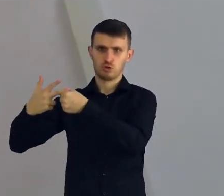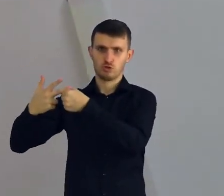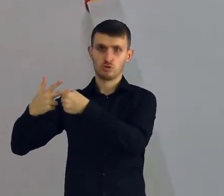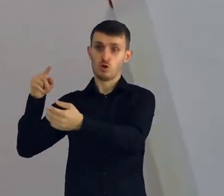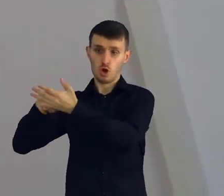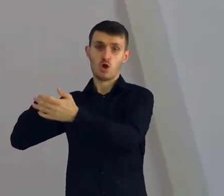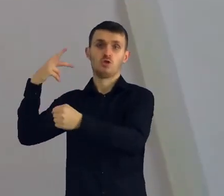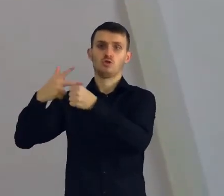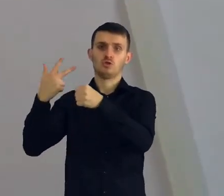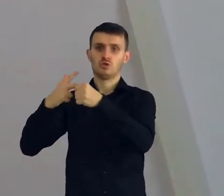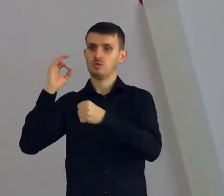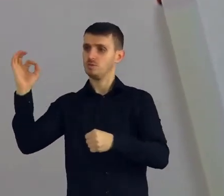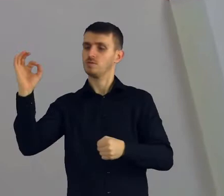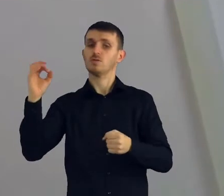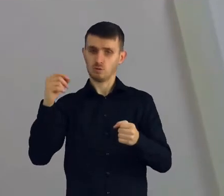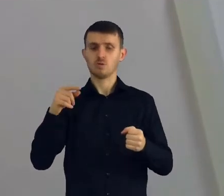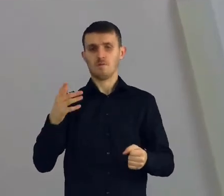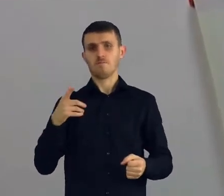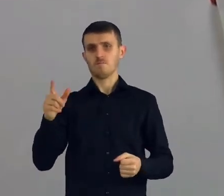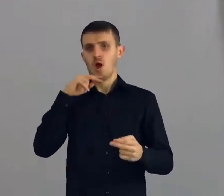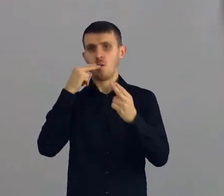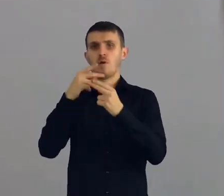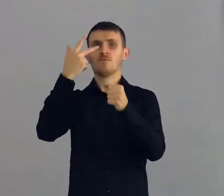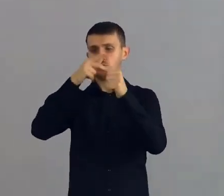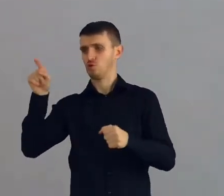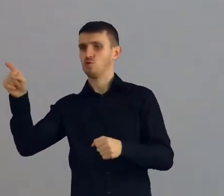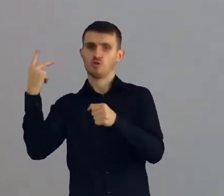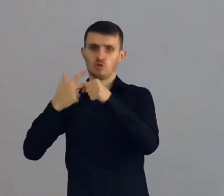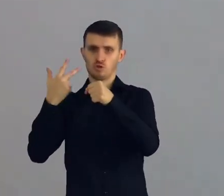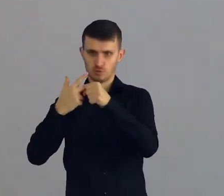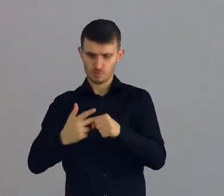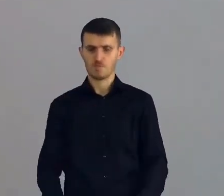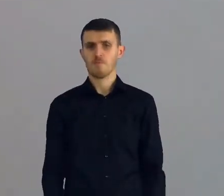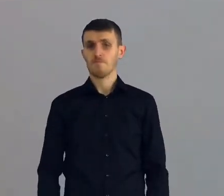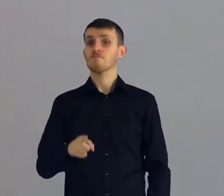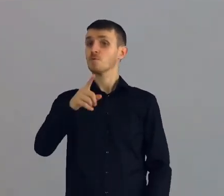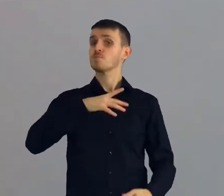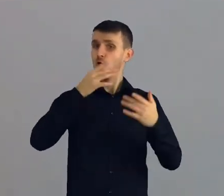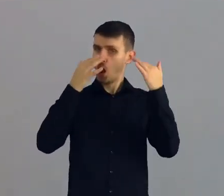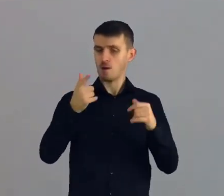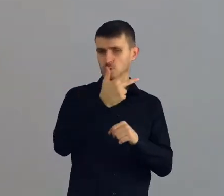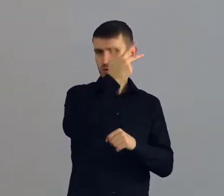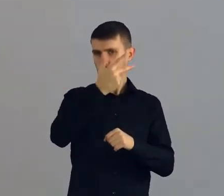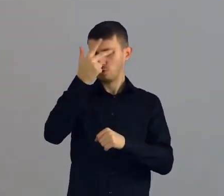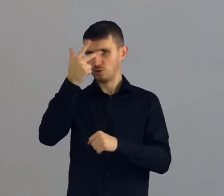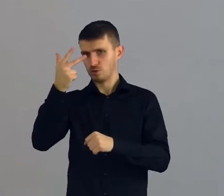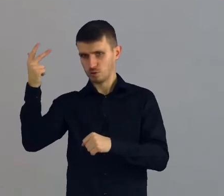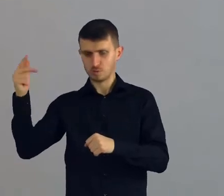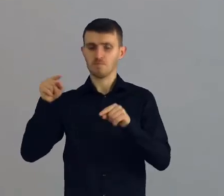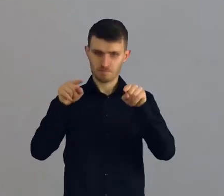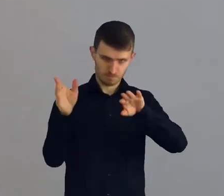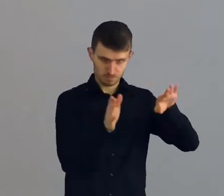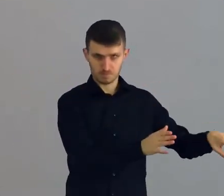21 24 27 30 inny sposób na znalezienie na tej osi trzydziestki